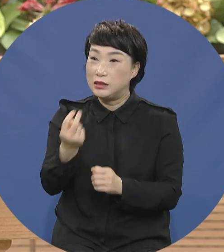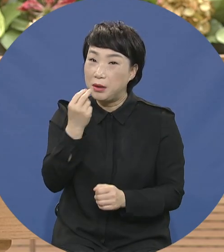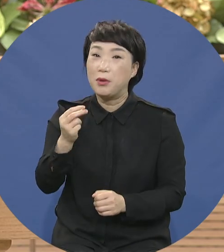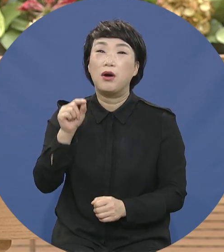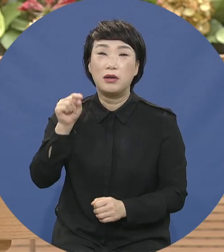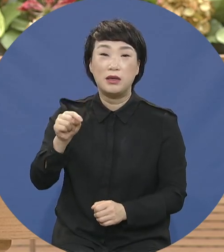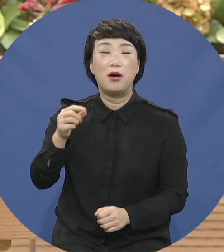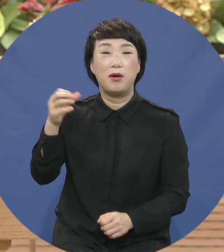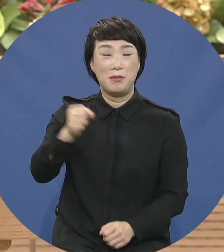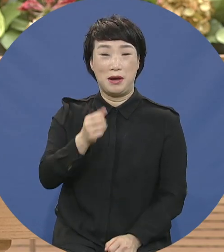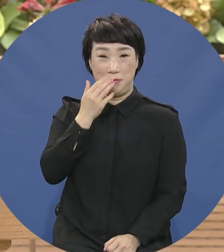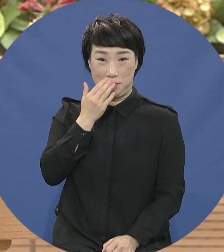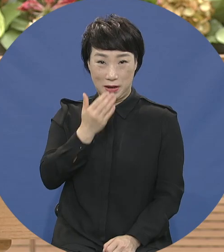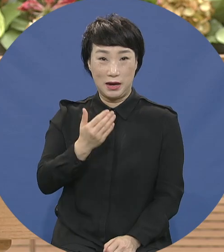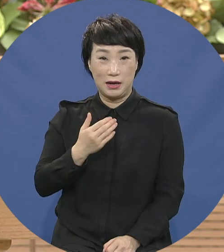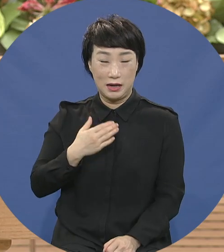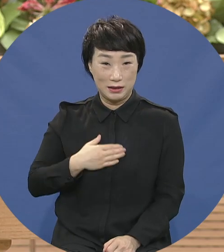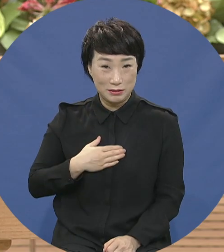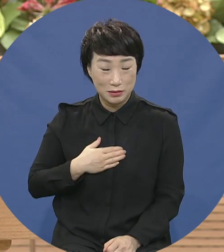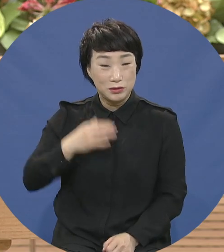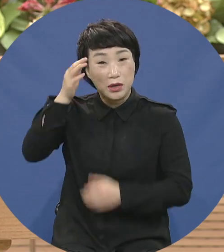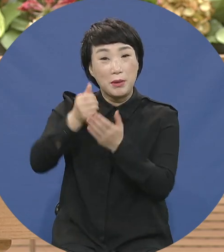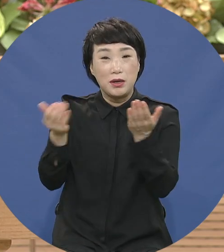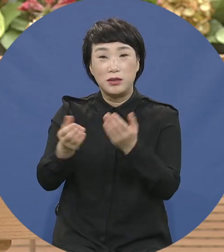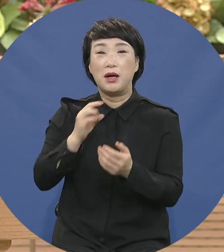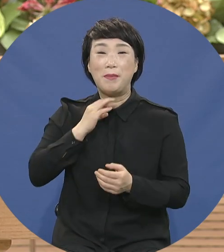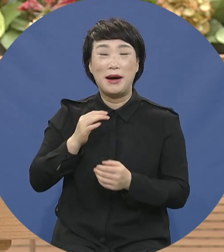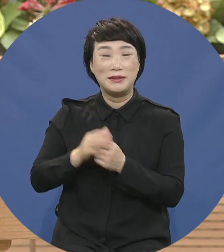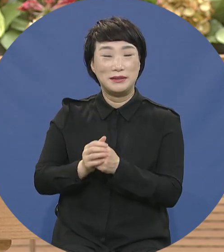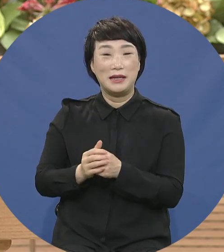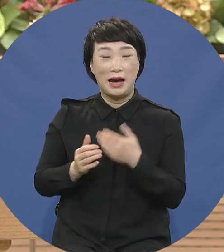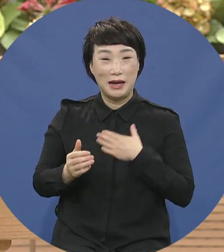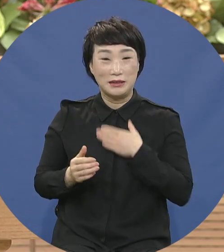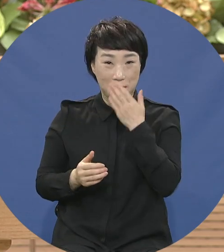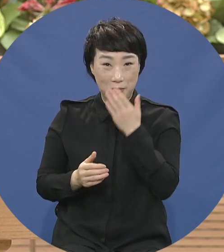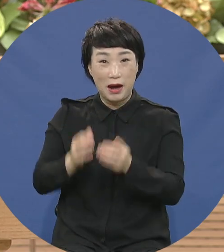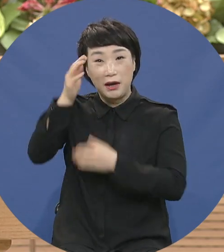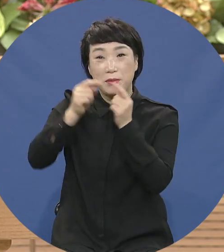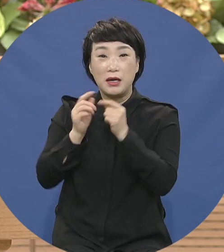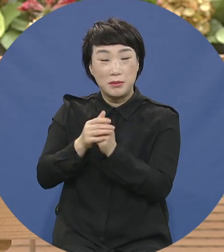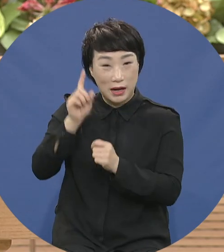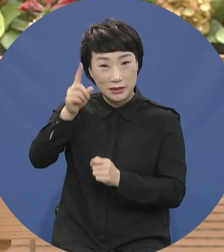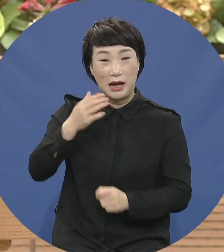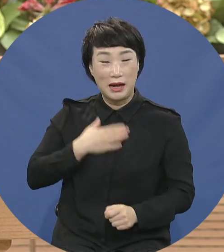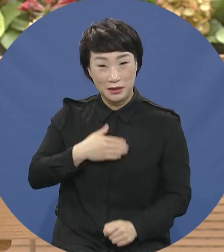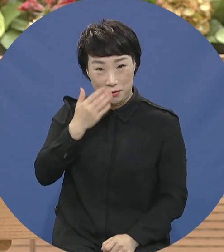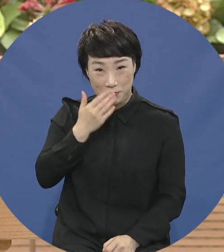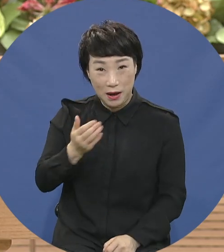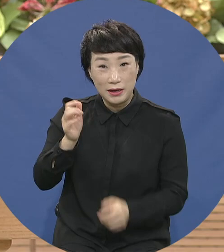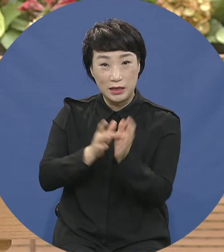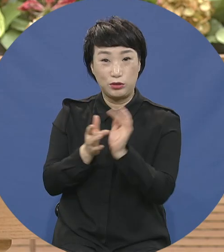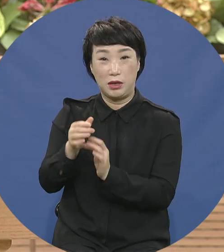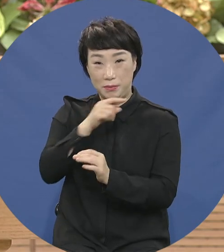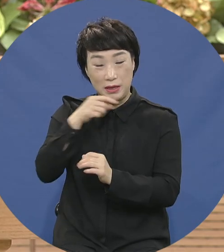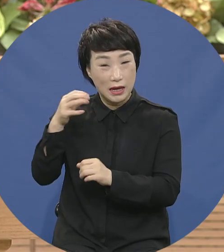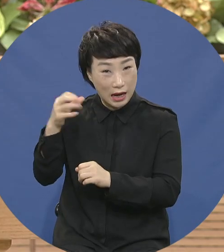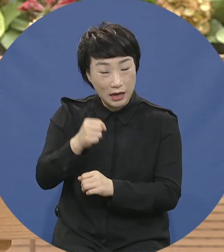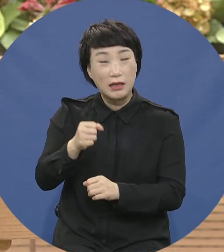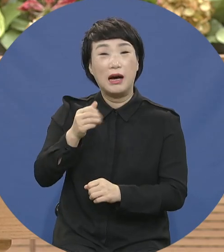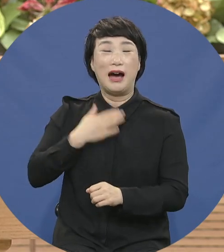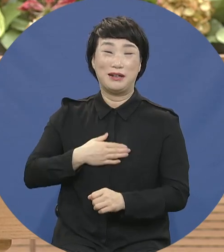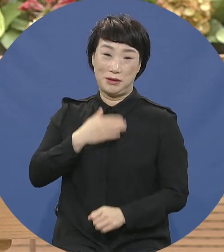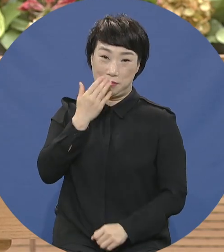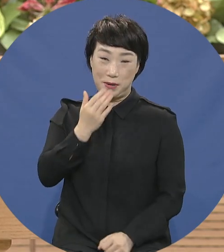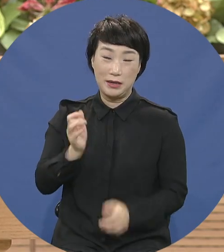생명밖에 없으며, 성령의 역사밖에 없으며, 말씀밖에 없으며, 예수의 피밖에